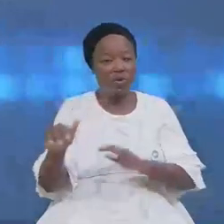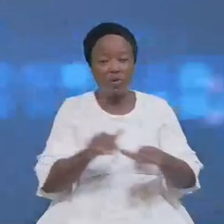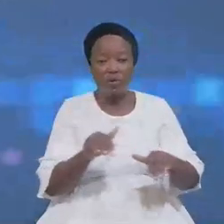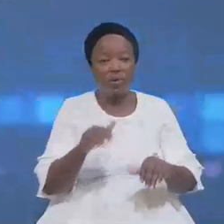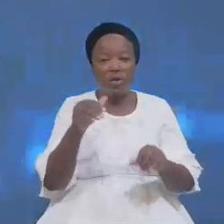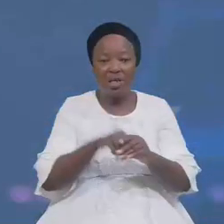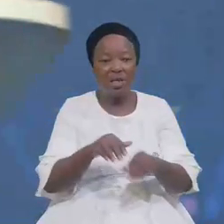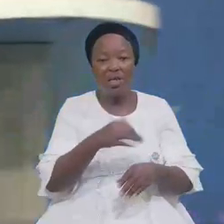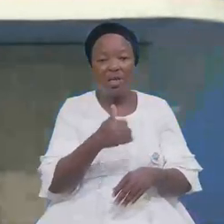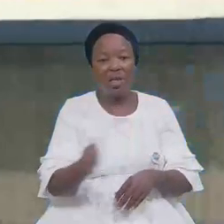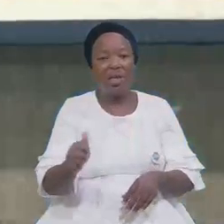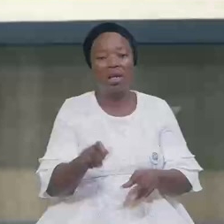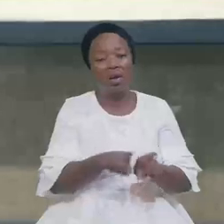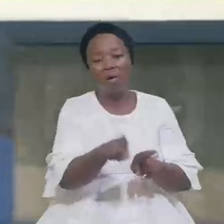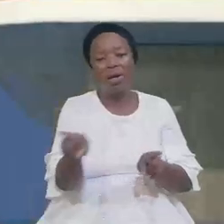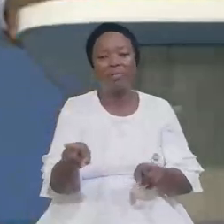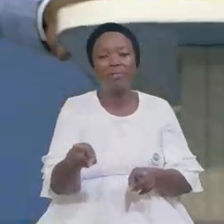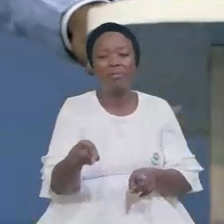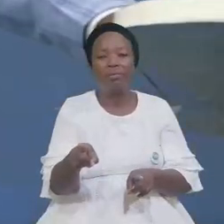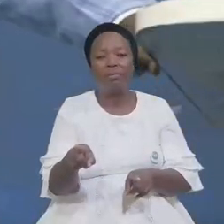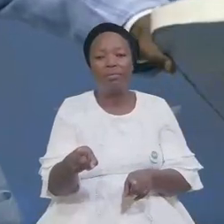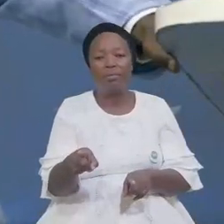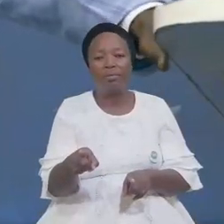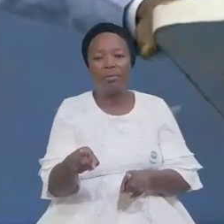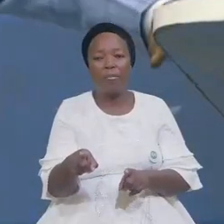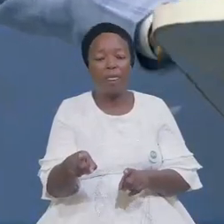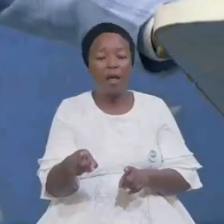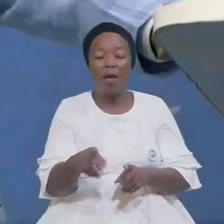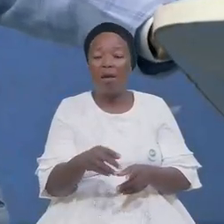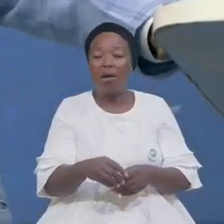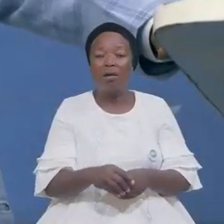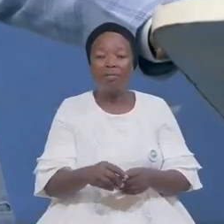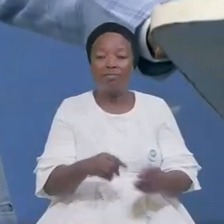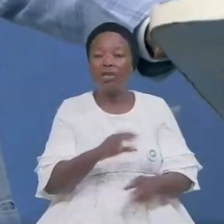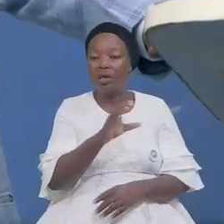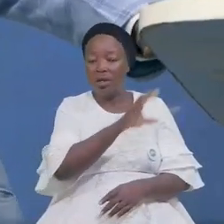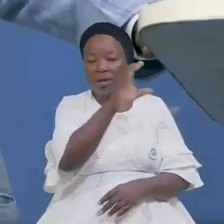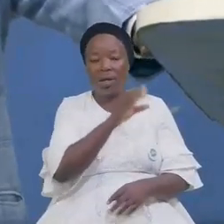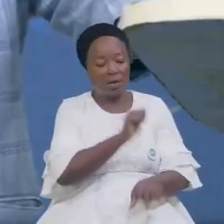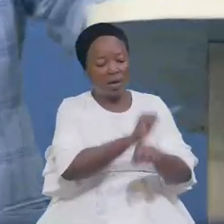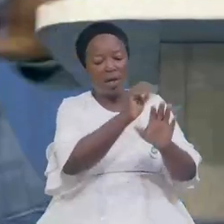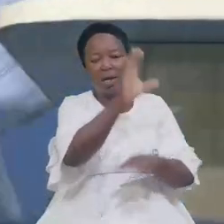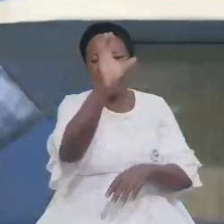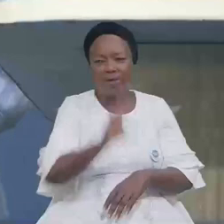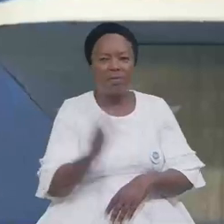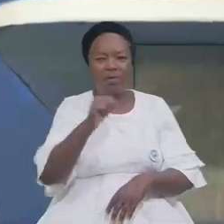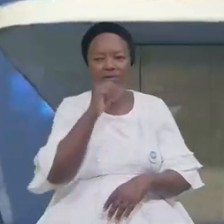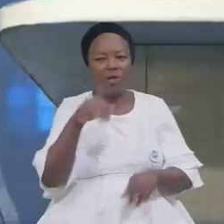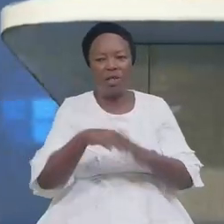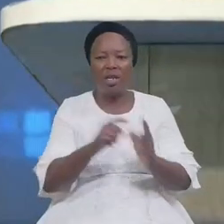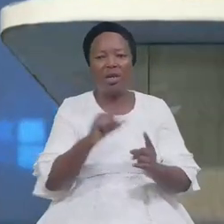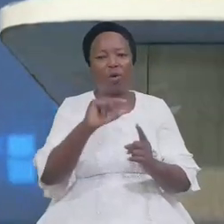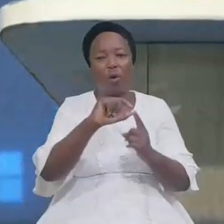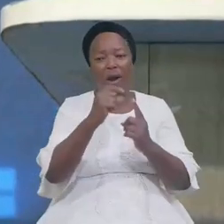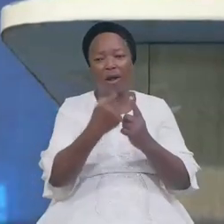se sont passées. Le calvaire n'était pas une affaire de cachet. Christ n'était